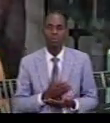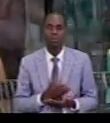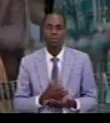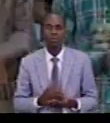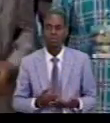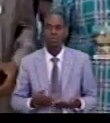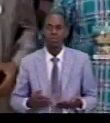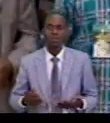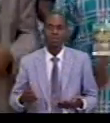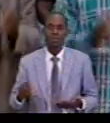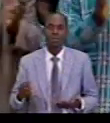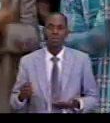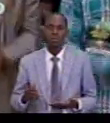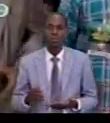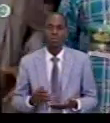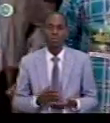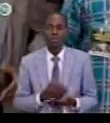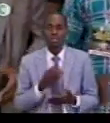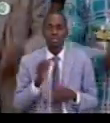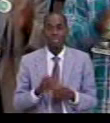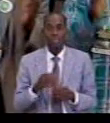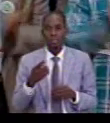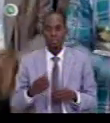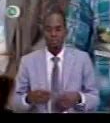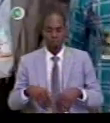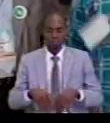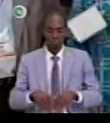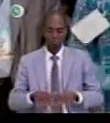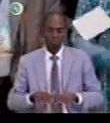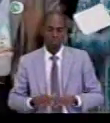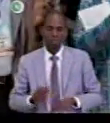bois, dans le tombeau fut déposé